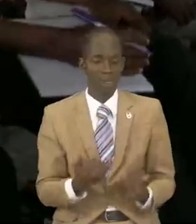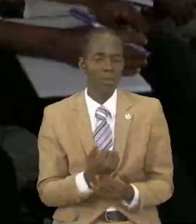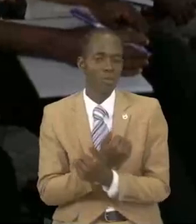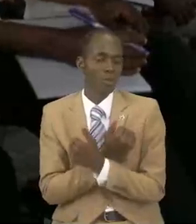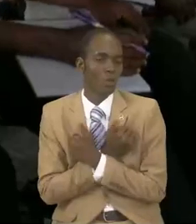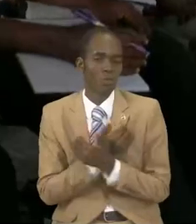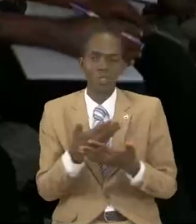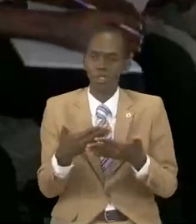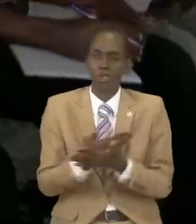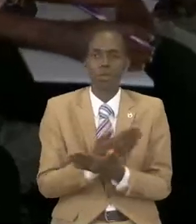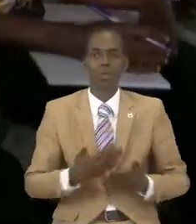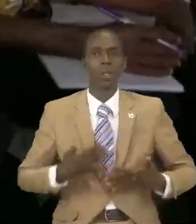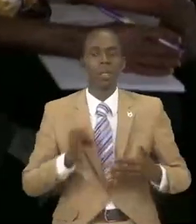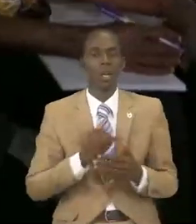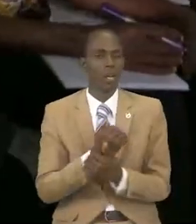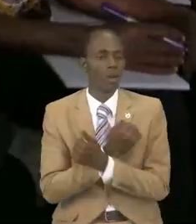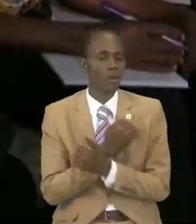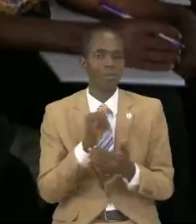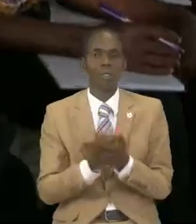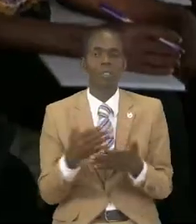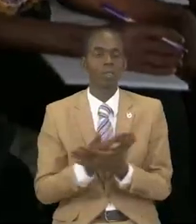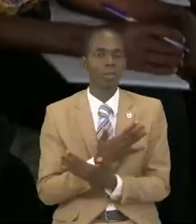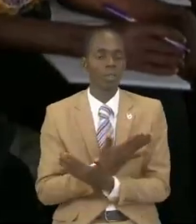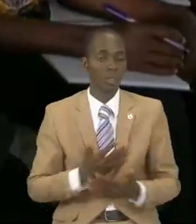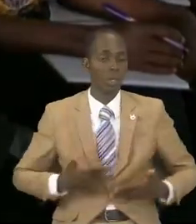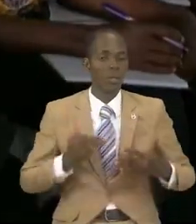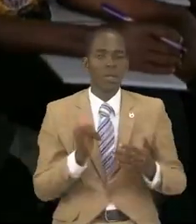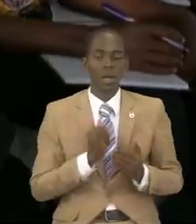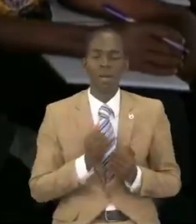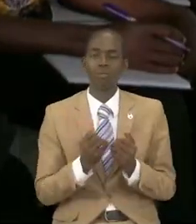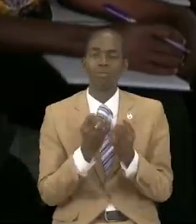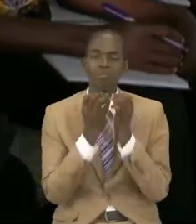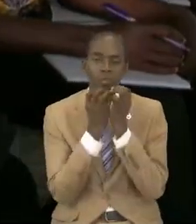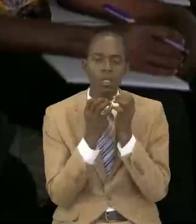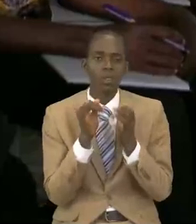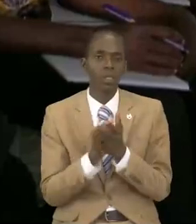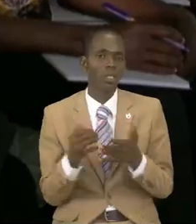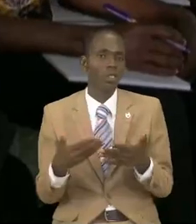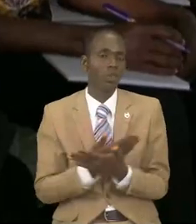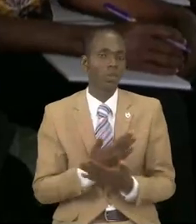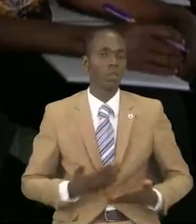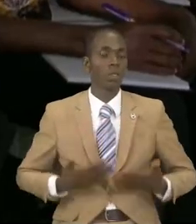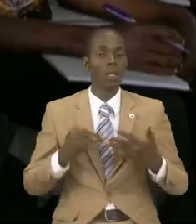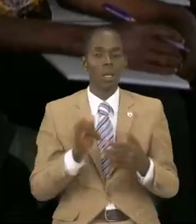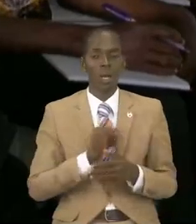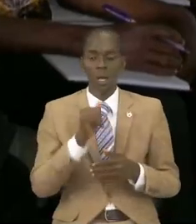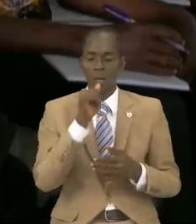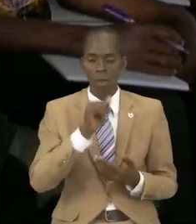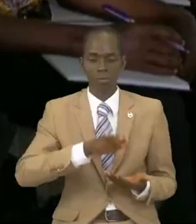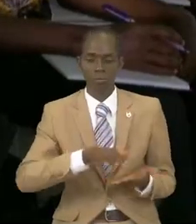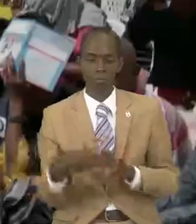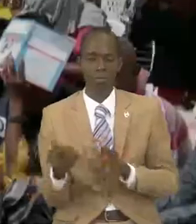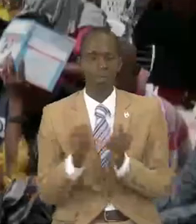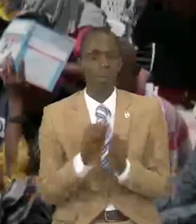Je prends plaisir à la nouvelle vie. J'aime la nouvelle vie. Je chéris la nouvelle vie. J'ai été crucifié avec Christ. Si